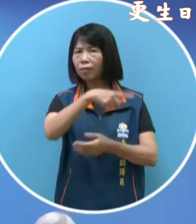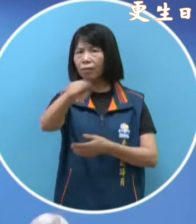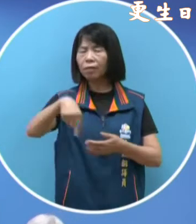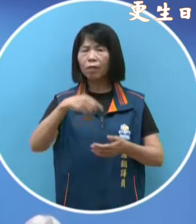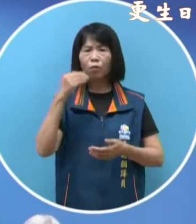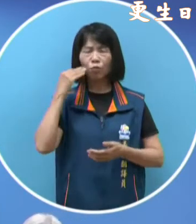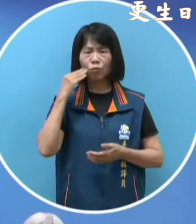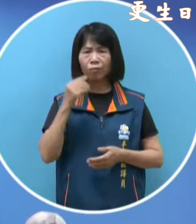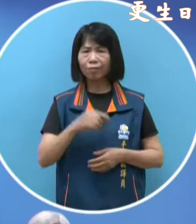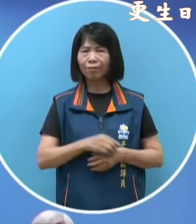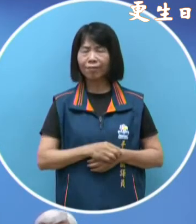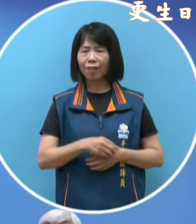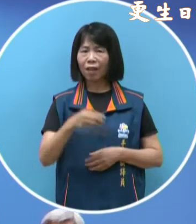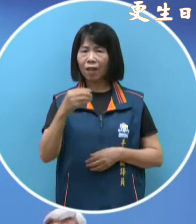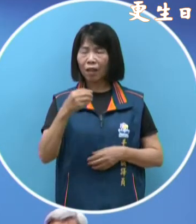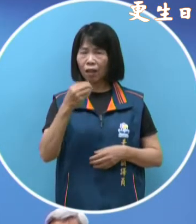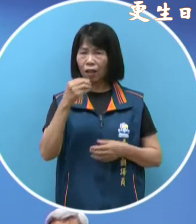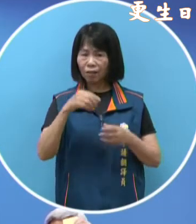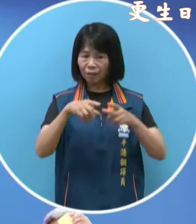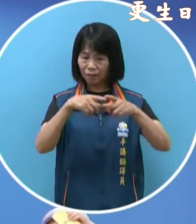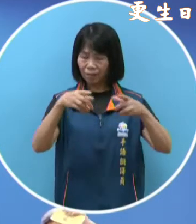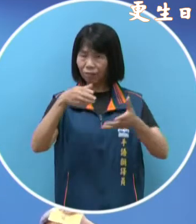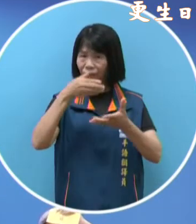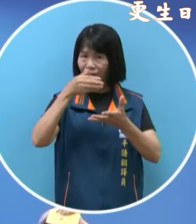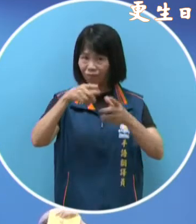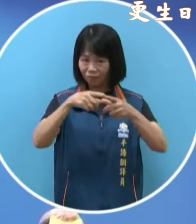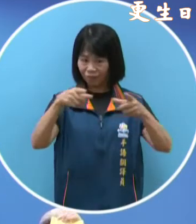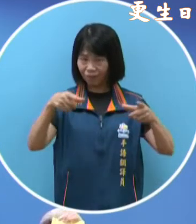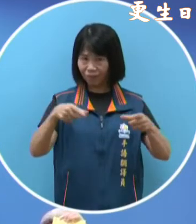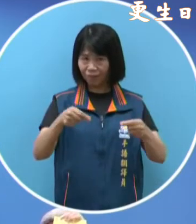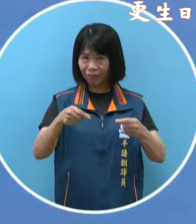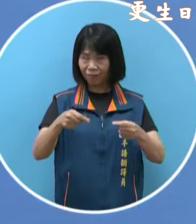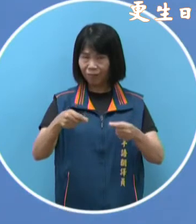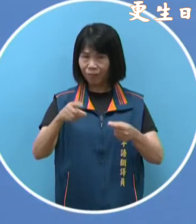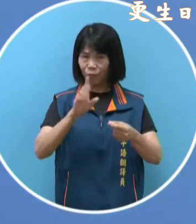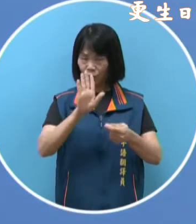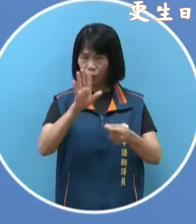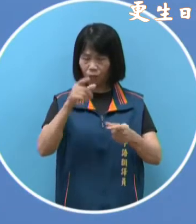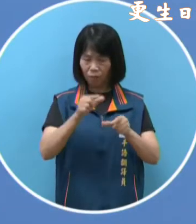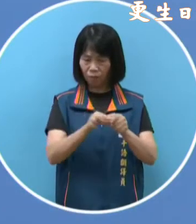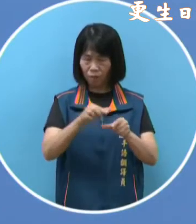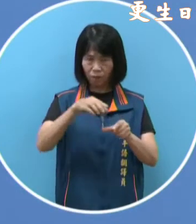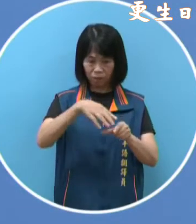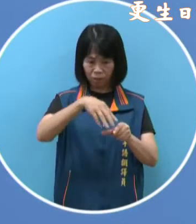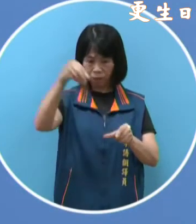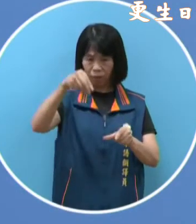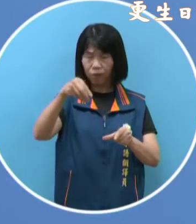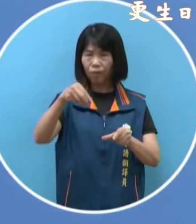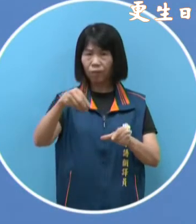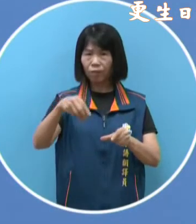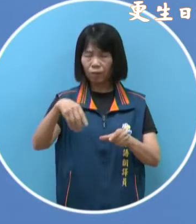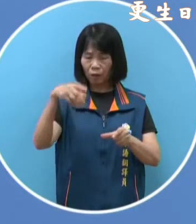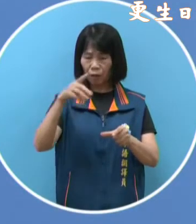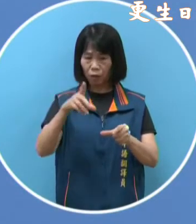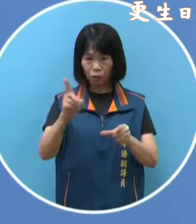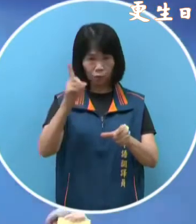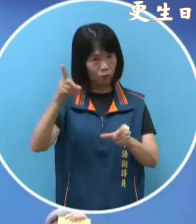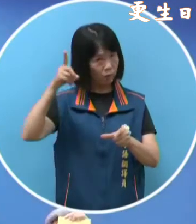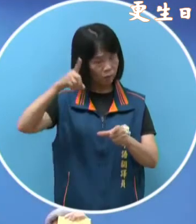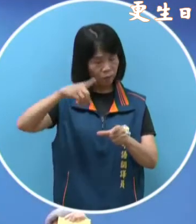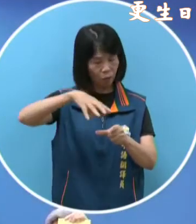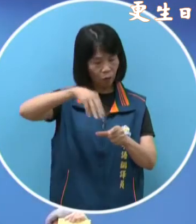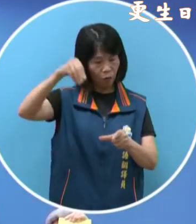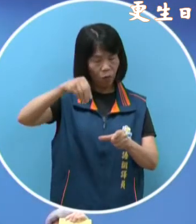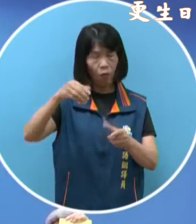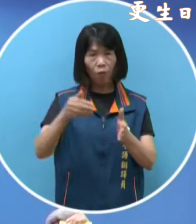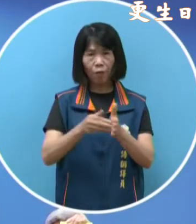要在这个使用餐券的时候，在这个餐券上有一个 QR code， 用手机去扫描它，